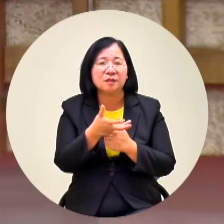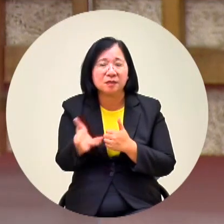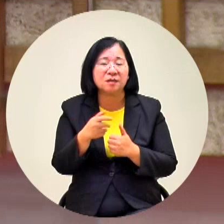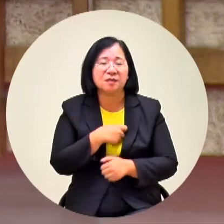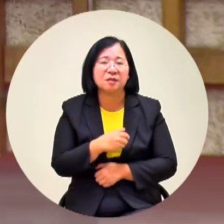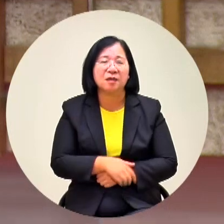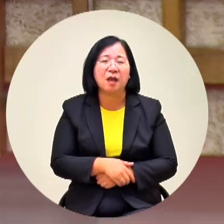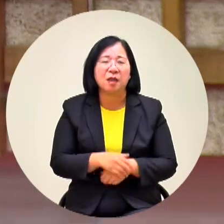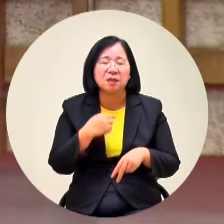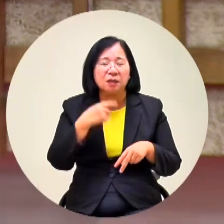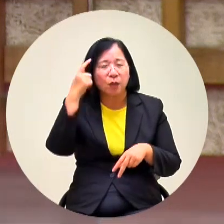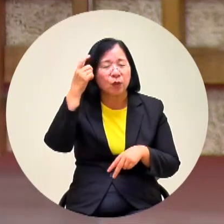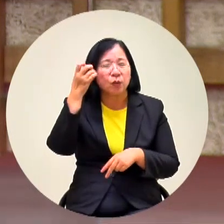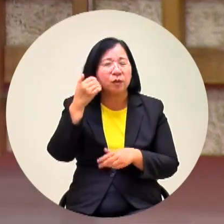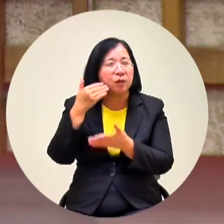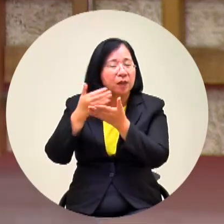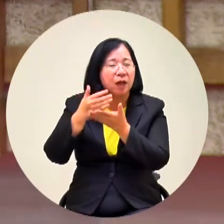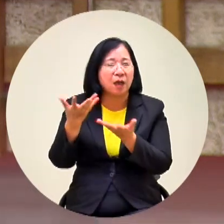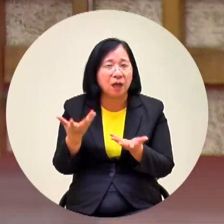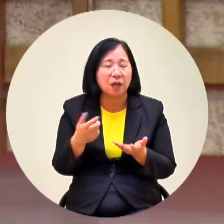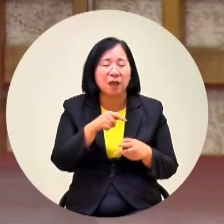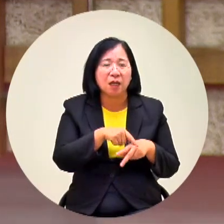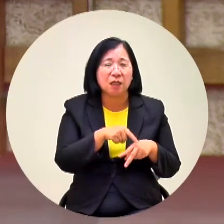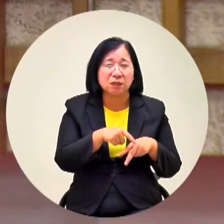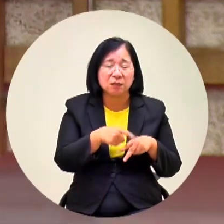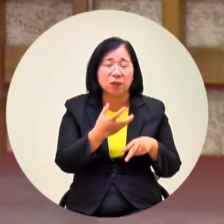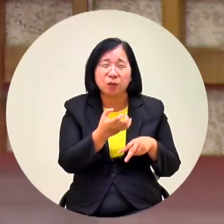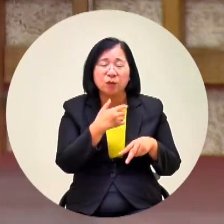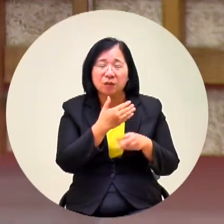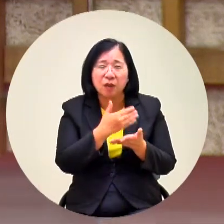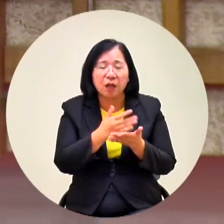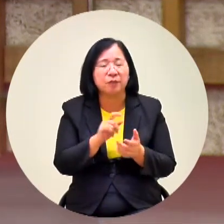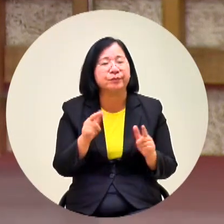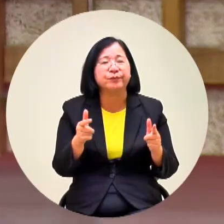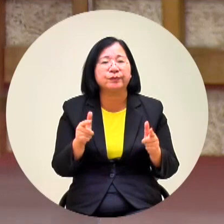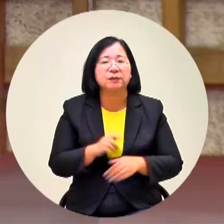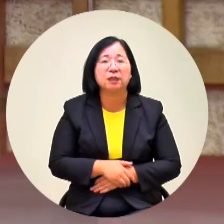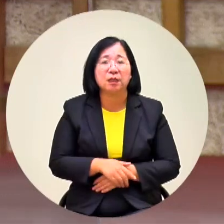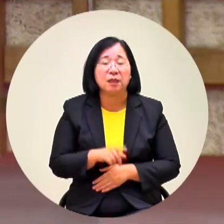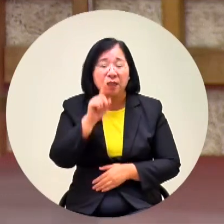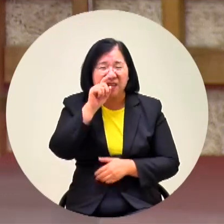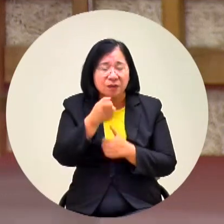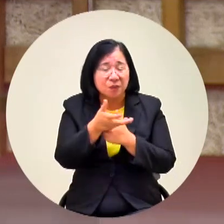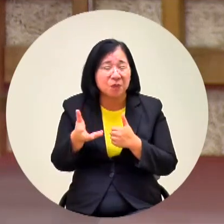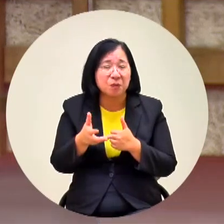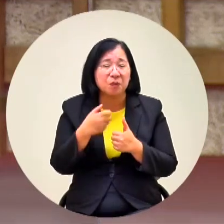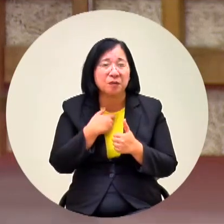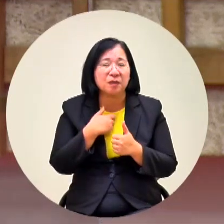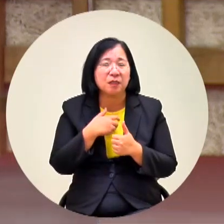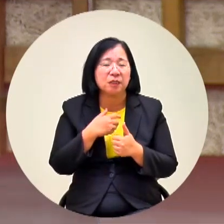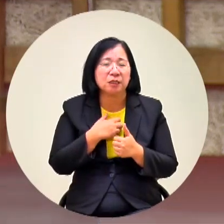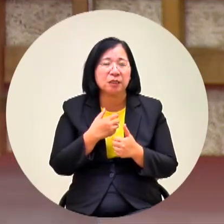模式。而且改善空污呢，也不是一个牺牲产业的方法，应该是用新科